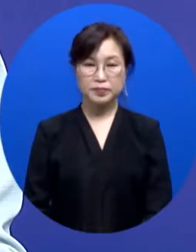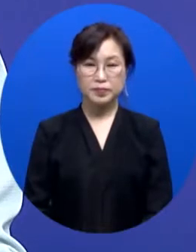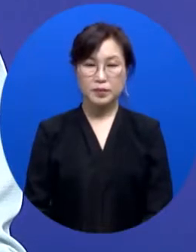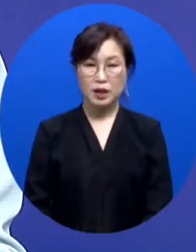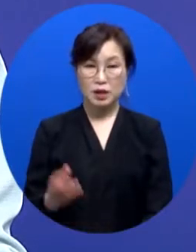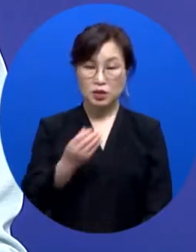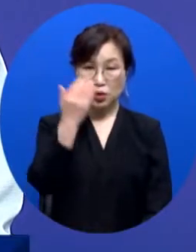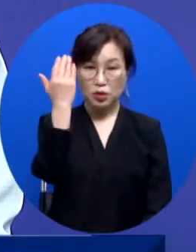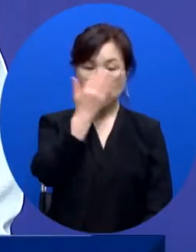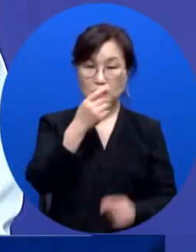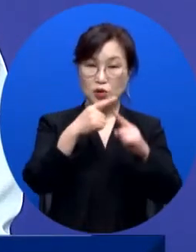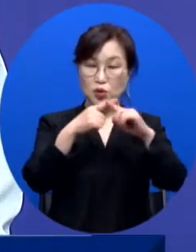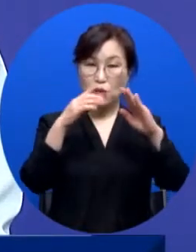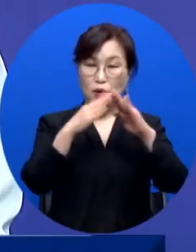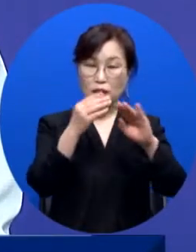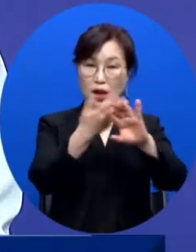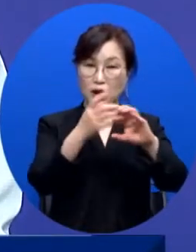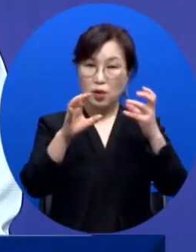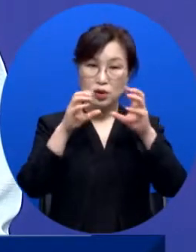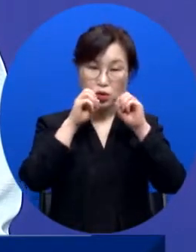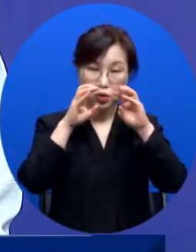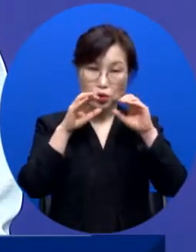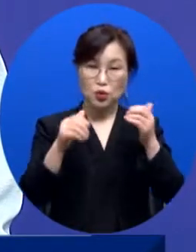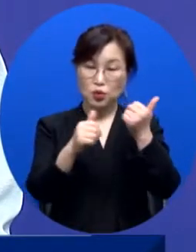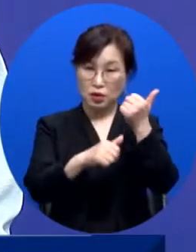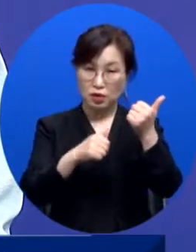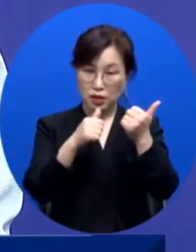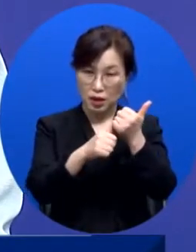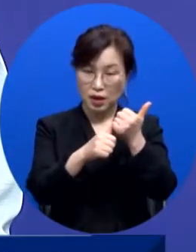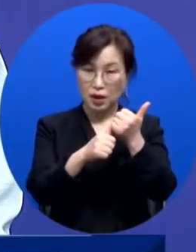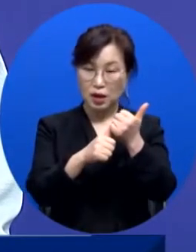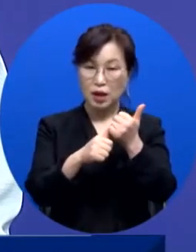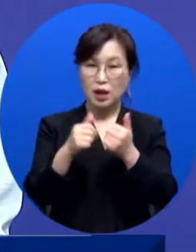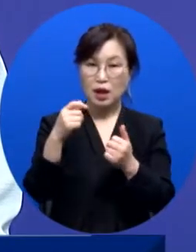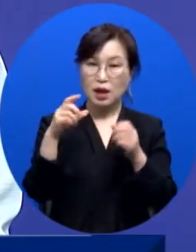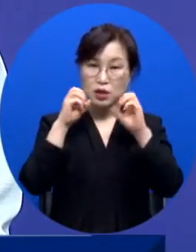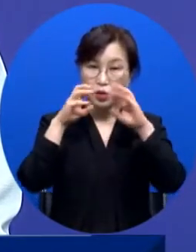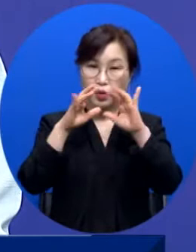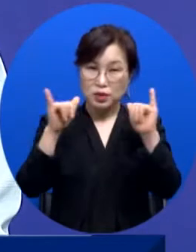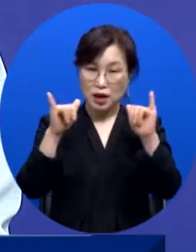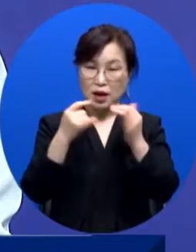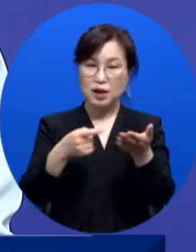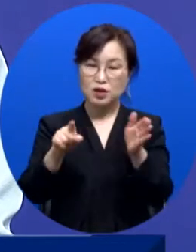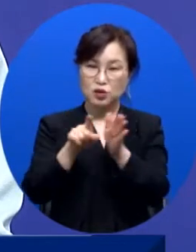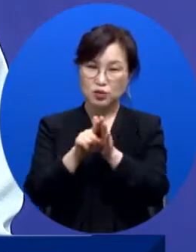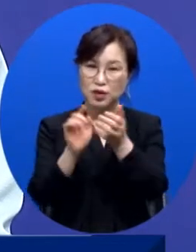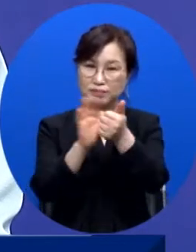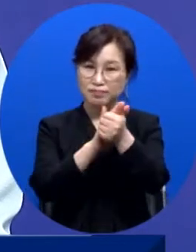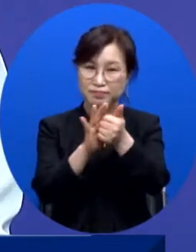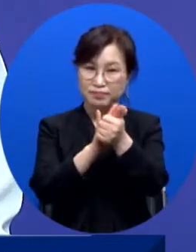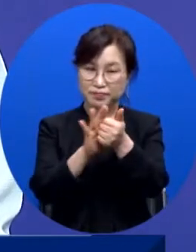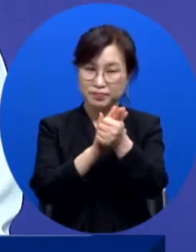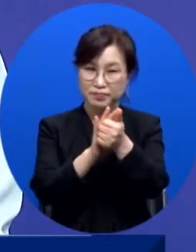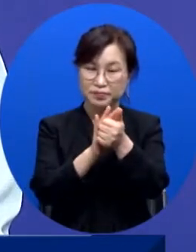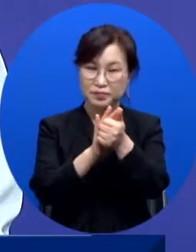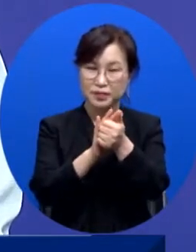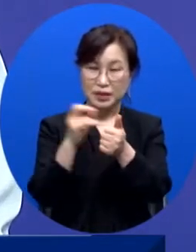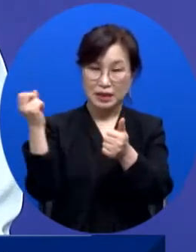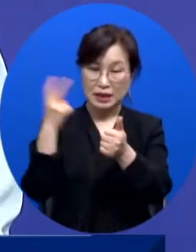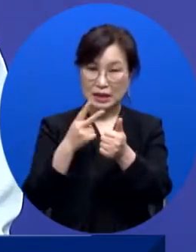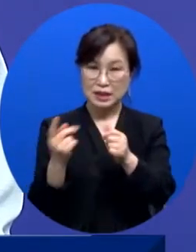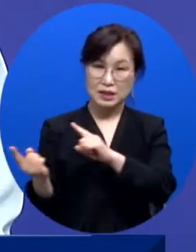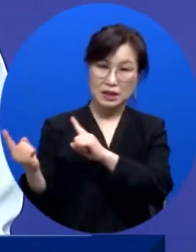기독교대한 선교교회 해외선교위원회가 해외선교사들을 위해 의미 있는 시간을 준비했다고 합니다. 선교사들의 재충전을